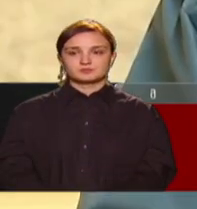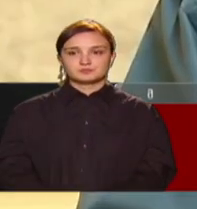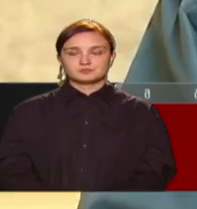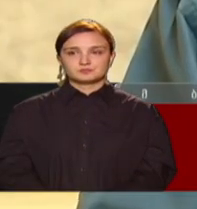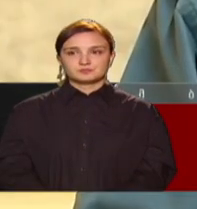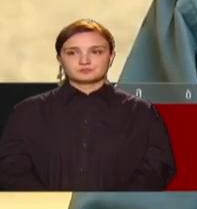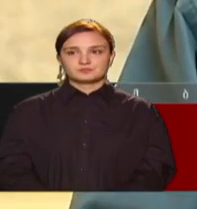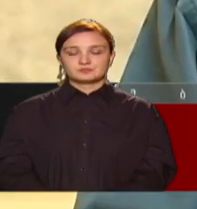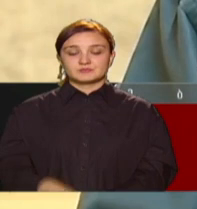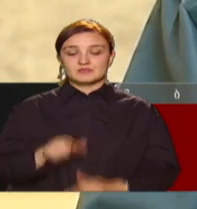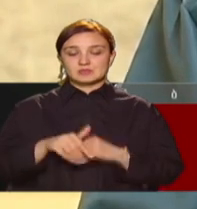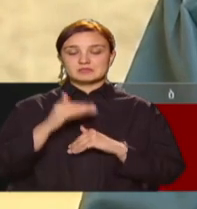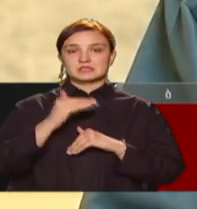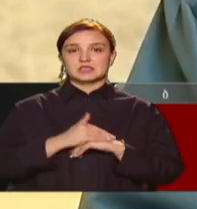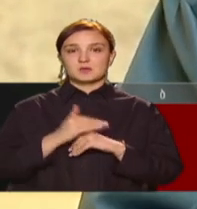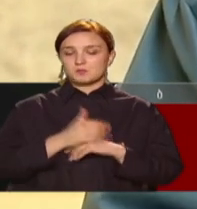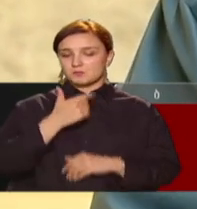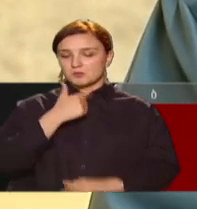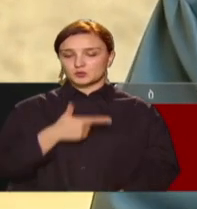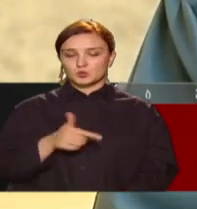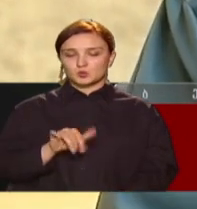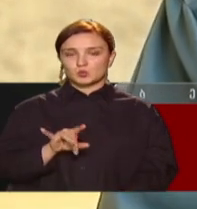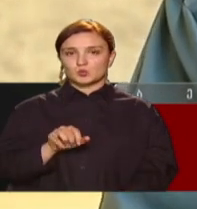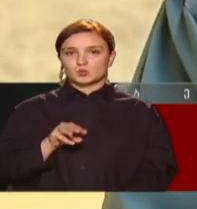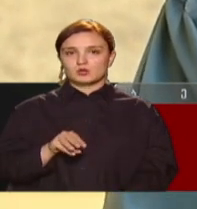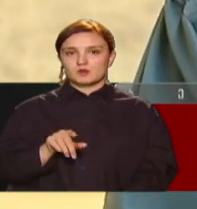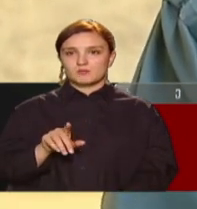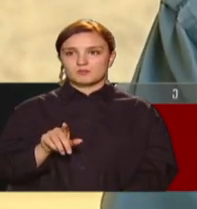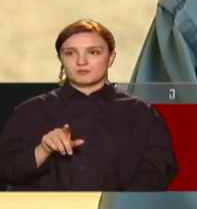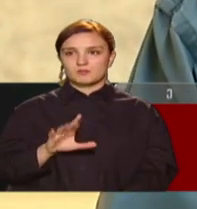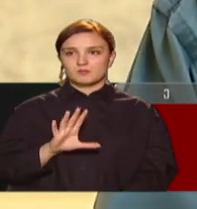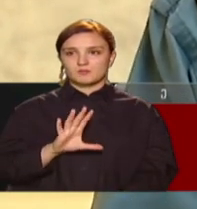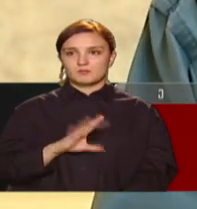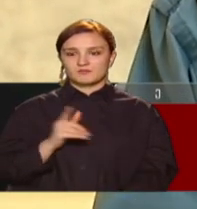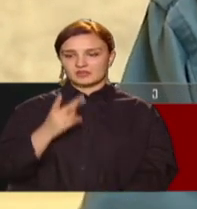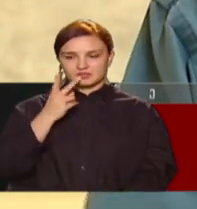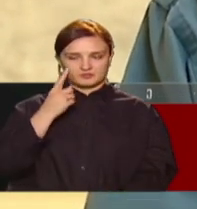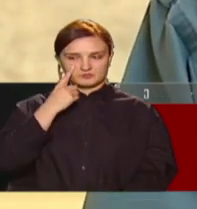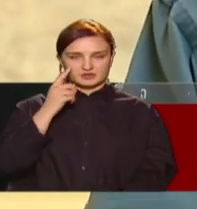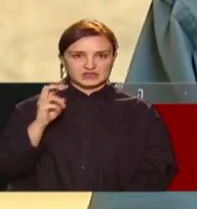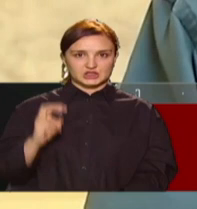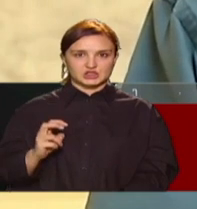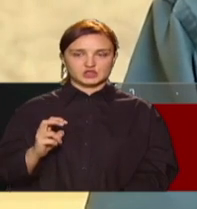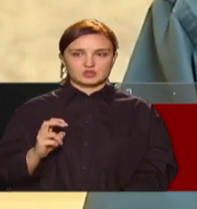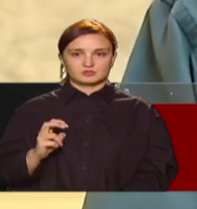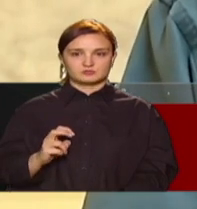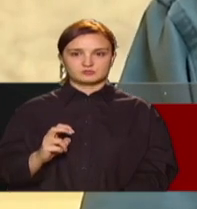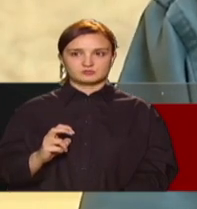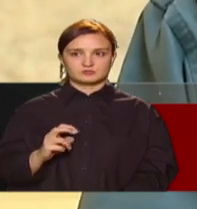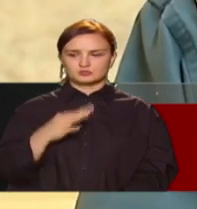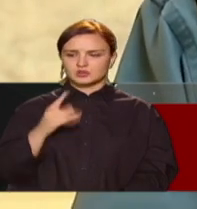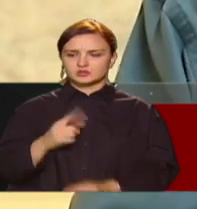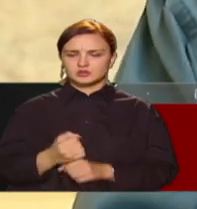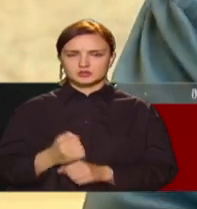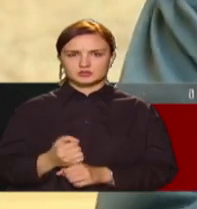იმ საღამოს ათენი გურამი რომ კრუზავიგზე იჯდა, დავინახეთ რო შობით